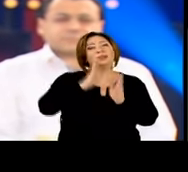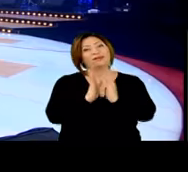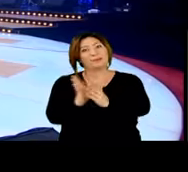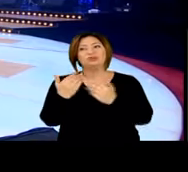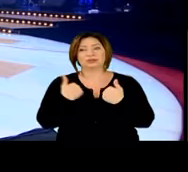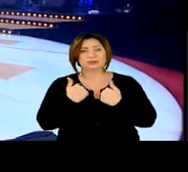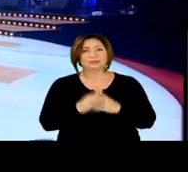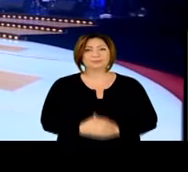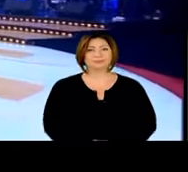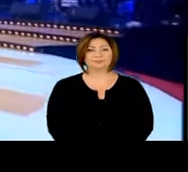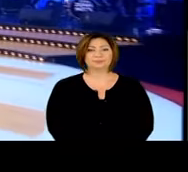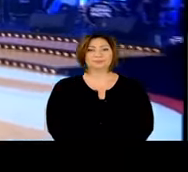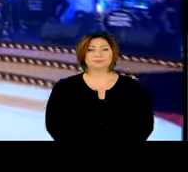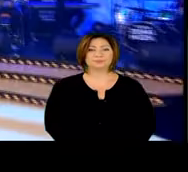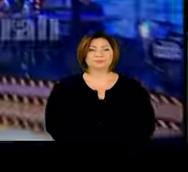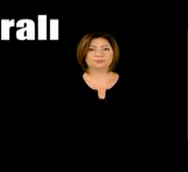ediyoruz.